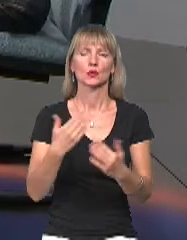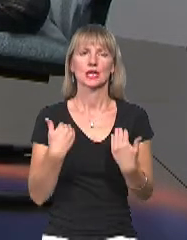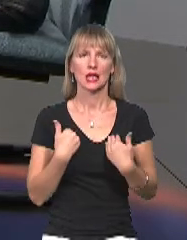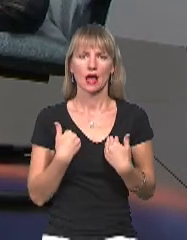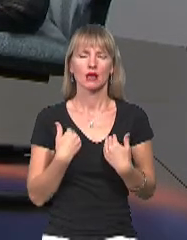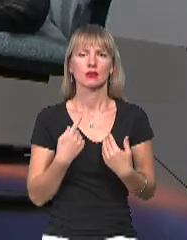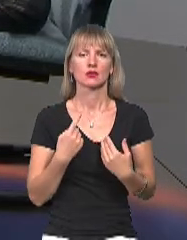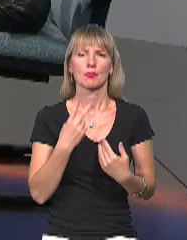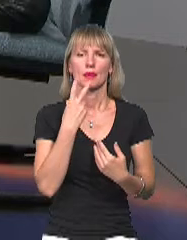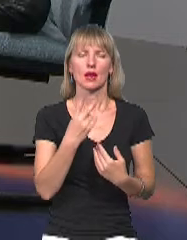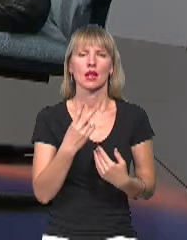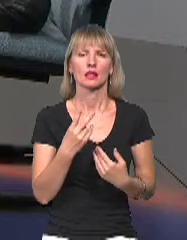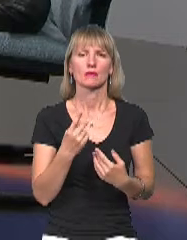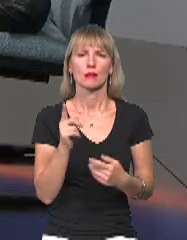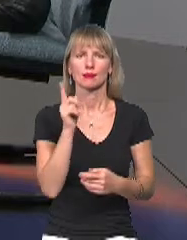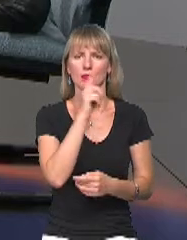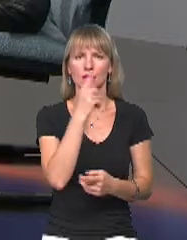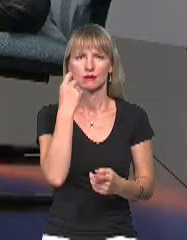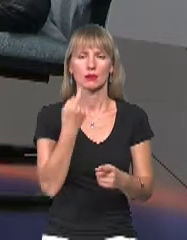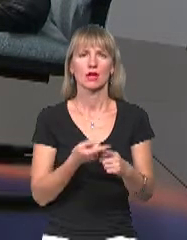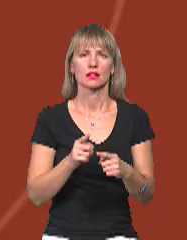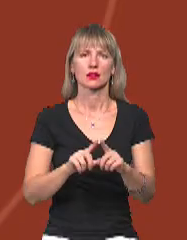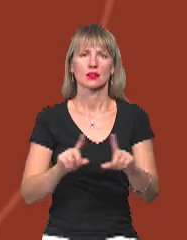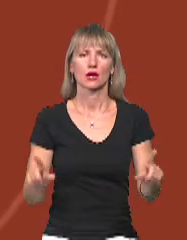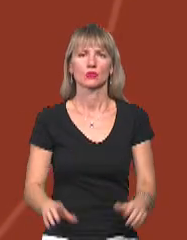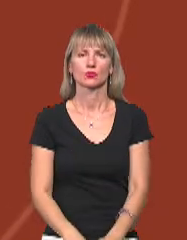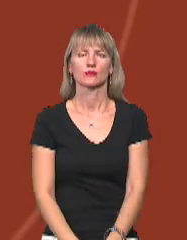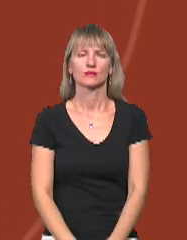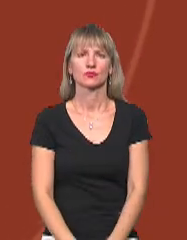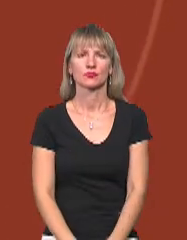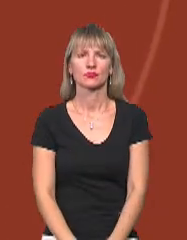невеличку інформацію з цього заходу.